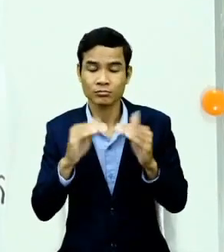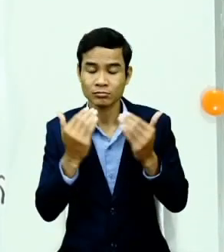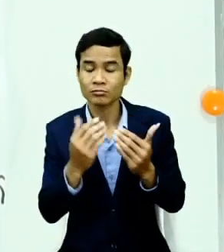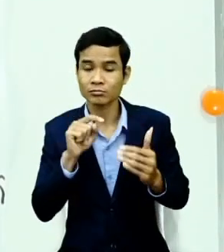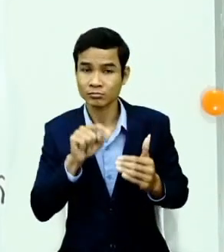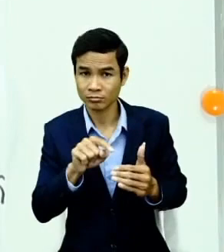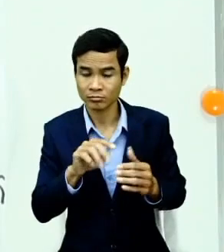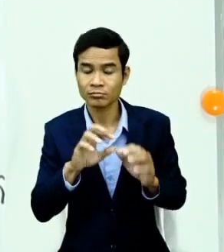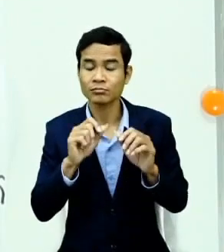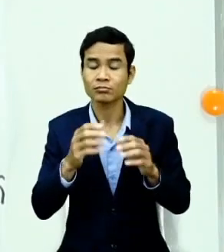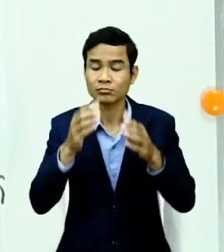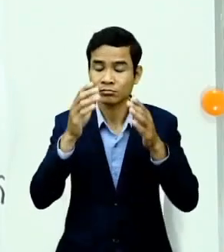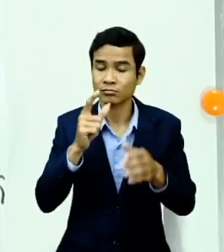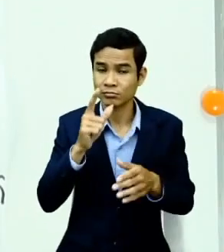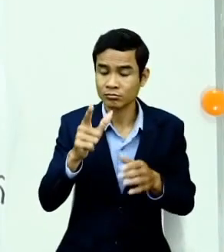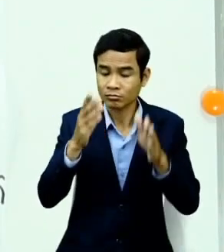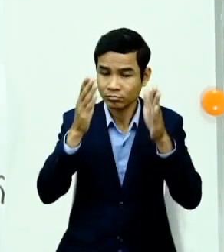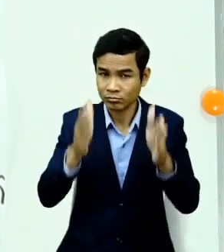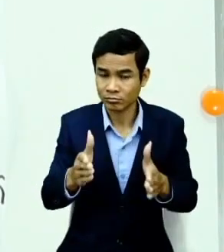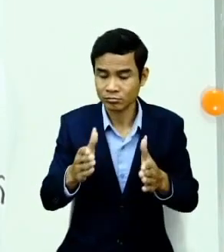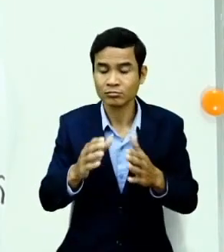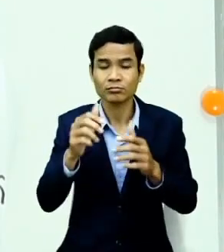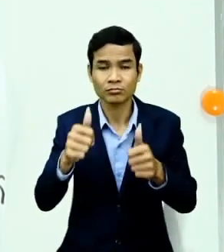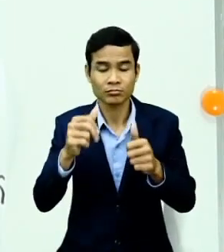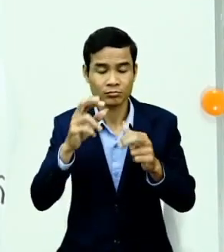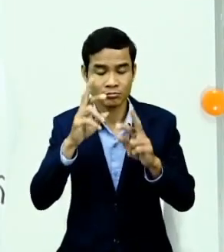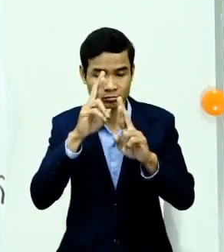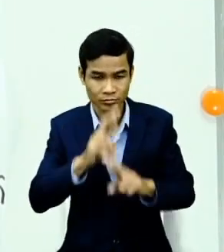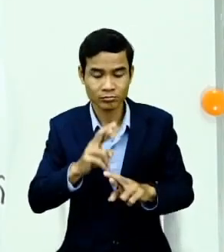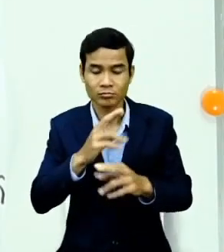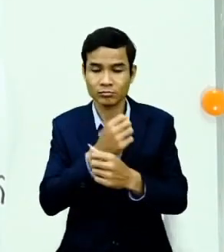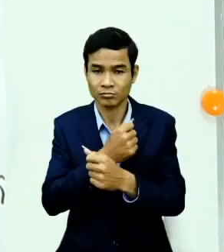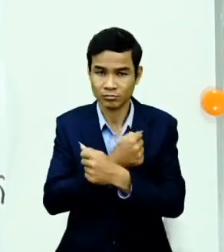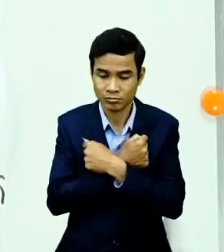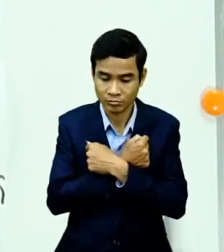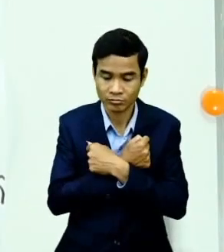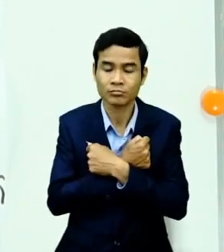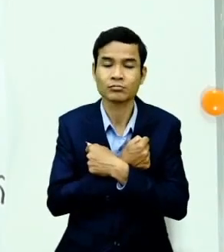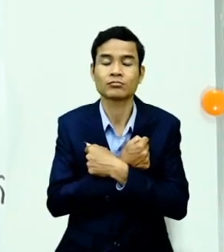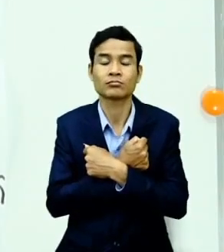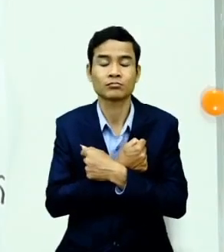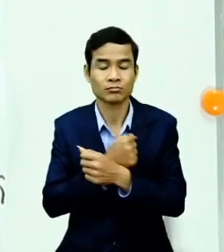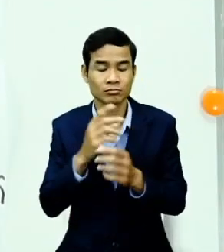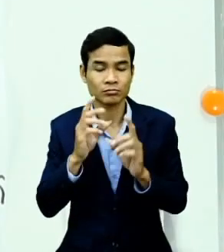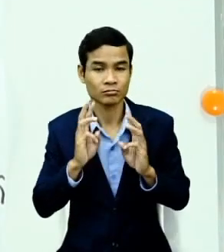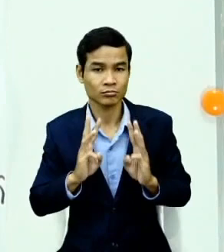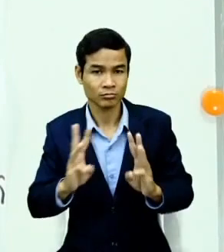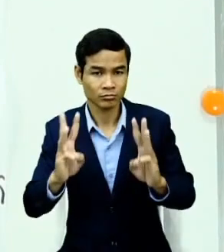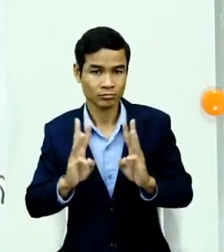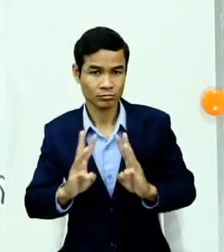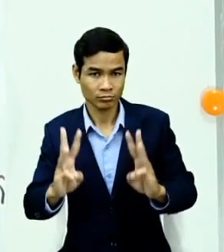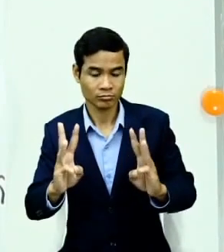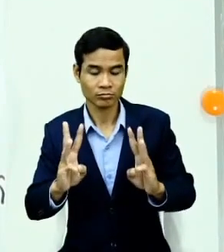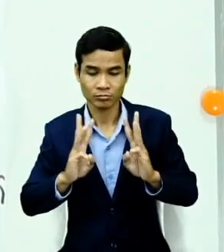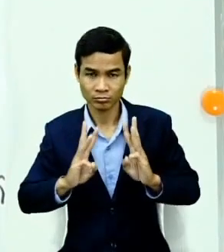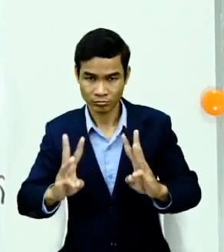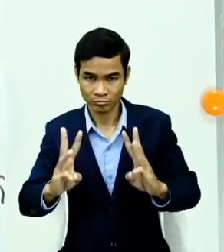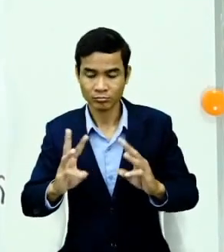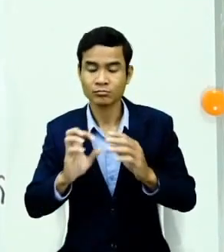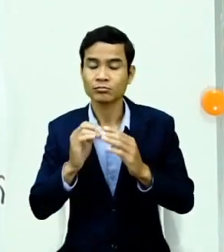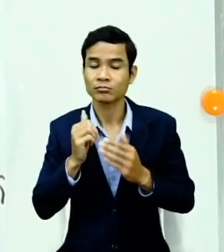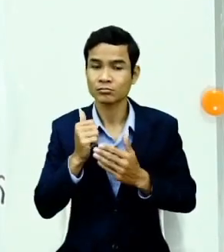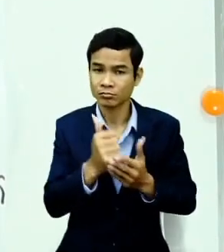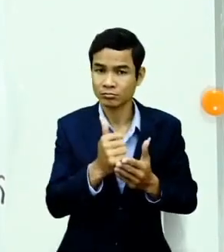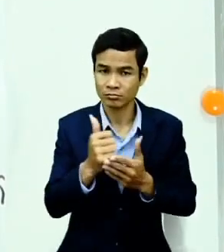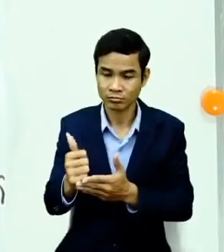nô lọ cha che cô rụp sờ lánh khnía yộc yộc khnía nâng chuối